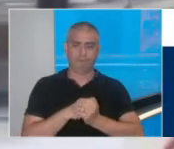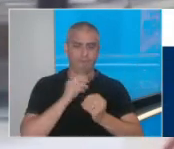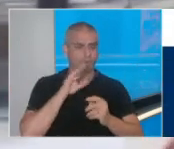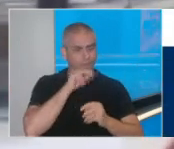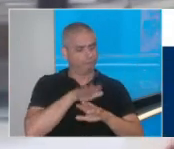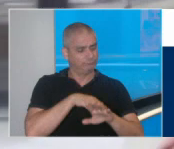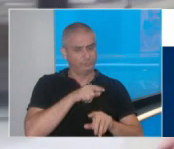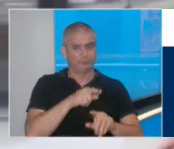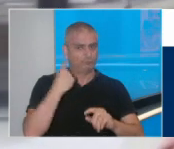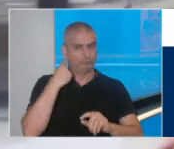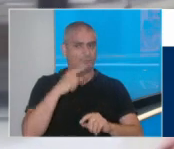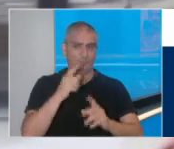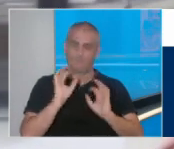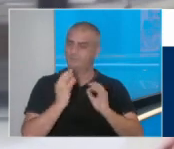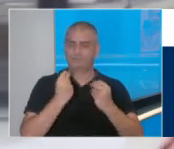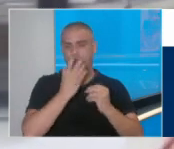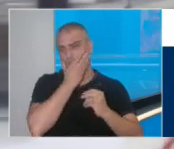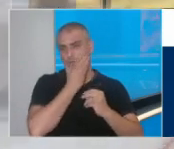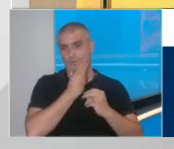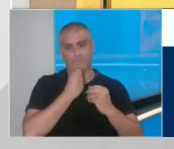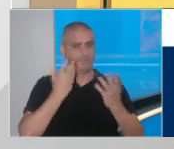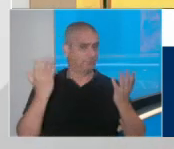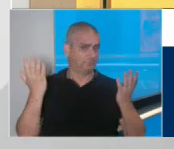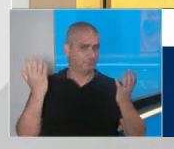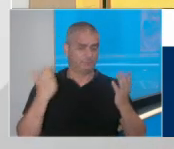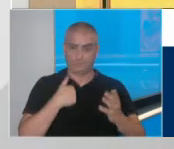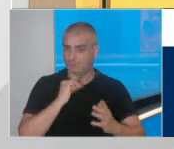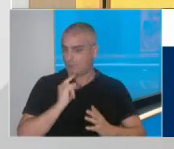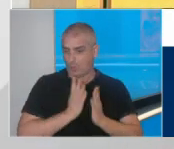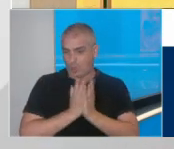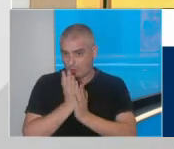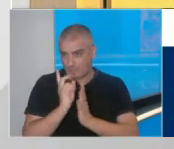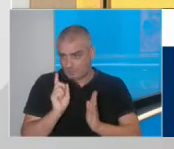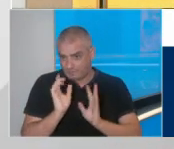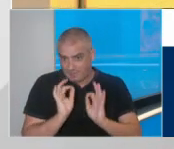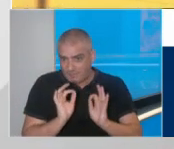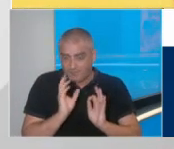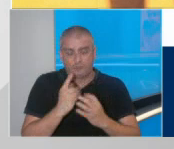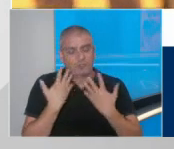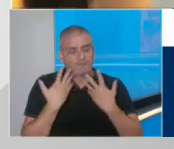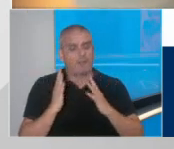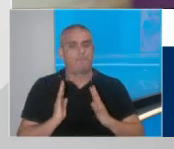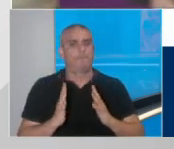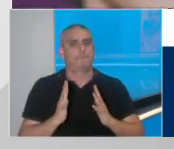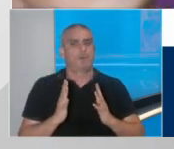בהם, מרגישים אותם, שומעים אותם, וזה דבר מאוד יפה. אני אמנם לא אובייקטיבי, אבל באמת יש אווירה